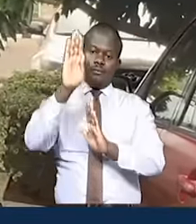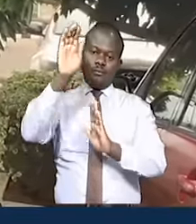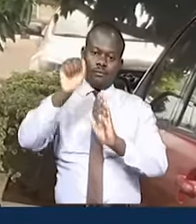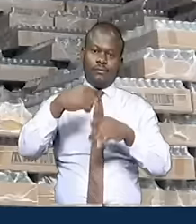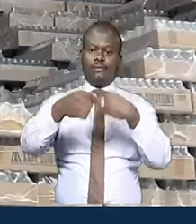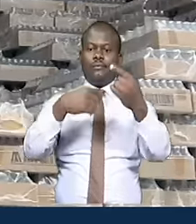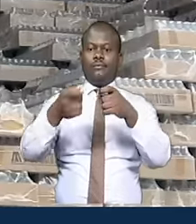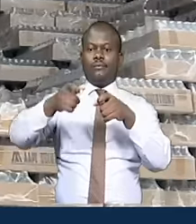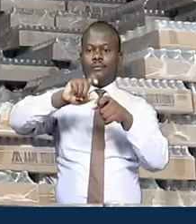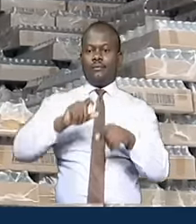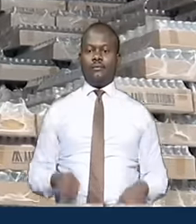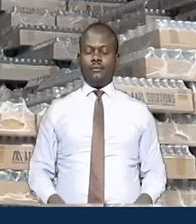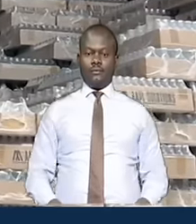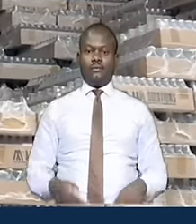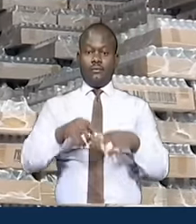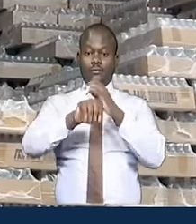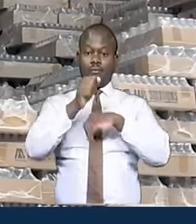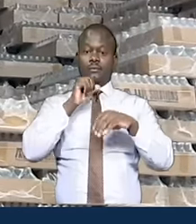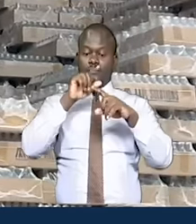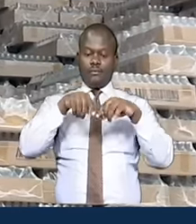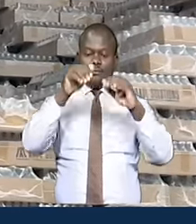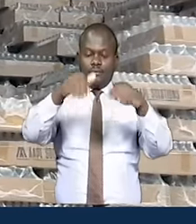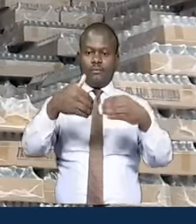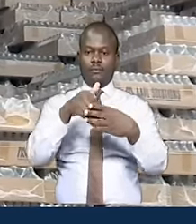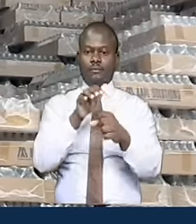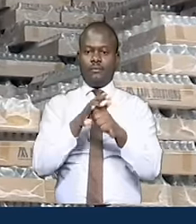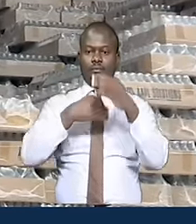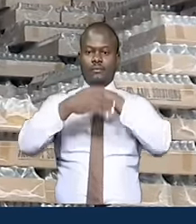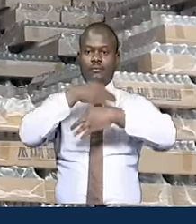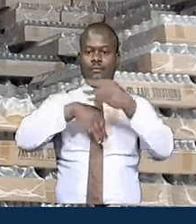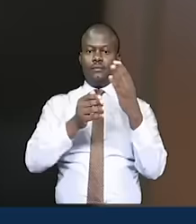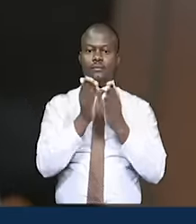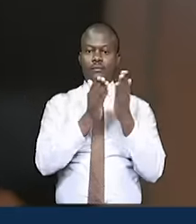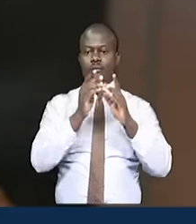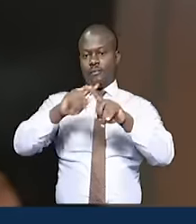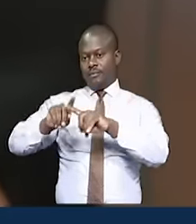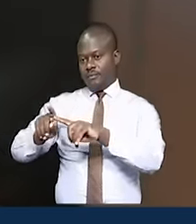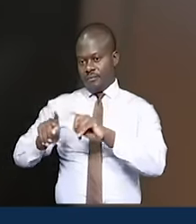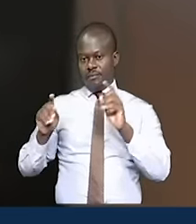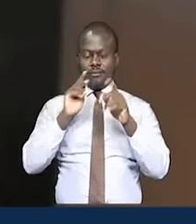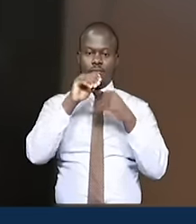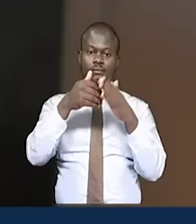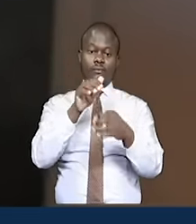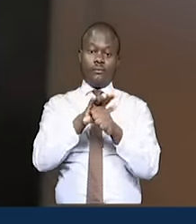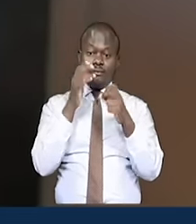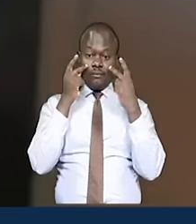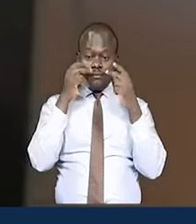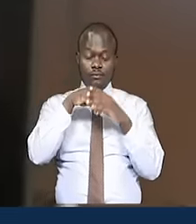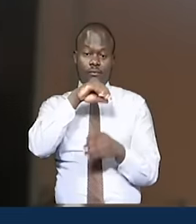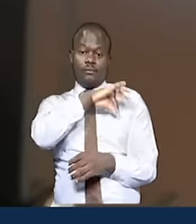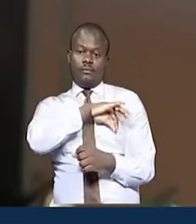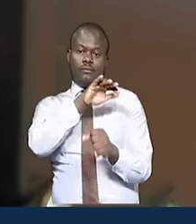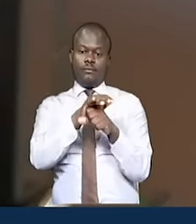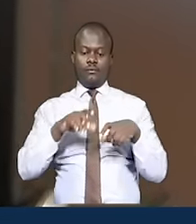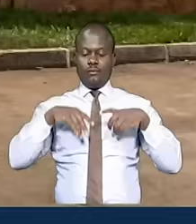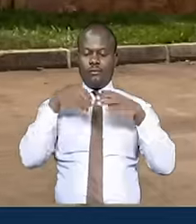akomeza kwiyongera. Kwiyongera kw'imirimo idashingiye ku buhinzi, cyane cyane iyo mu ngana na serivisi zitandukanye, abaturage bayibonamo inyungu ikomeye mu mibereho